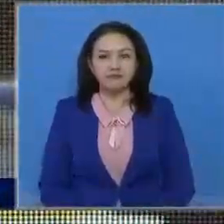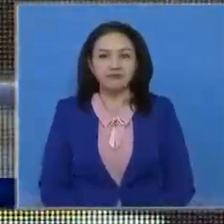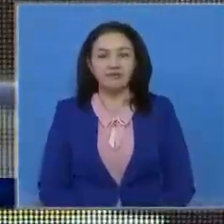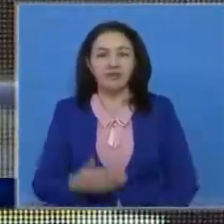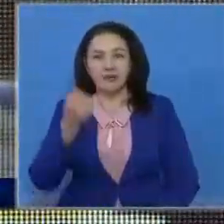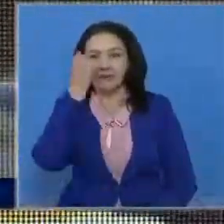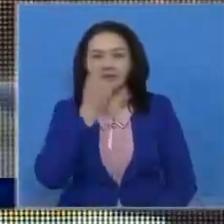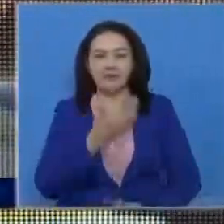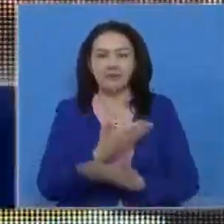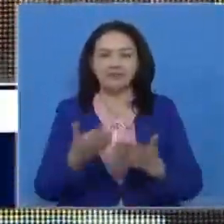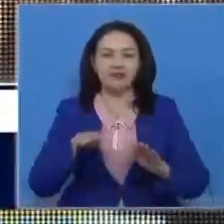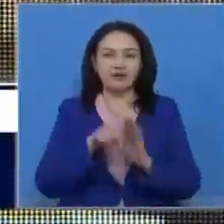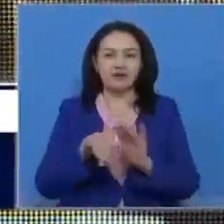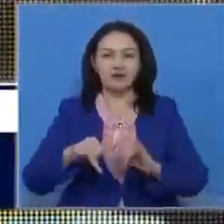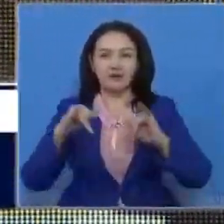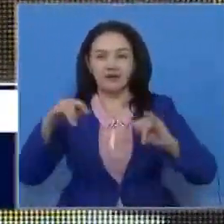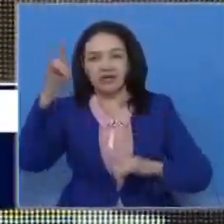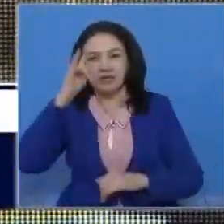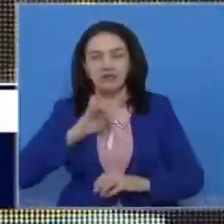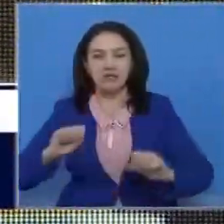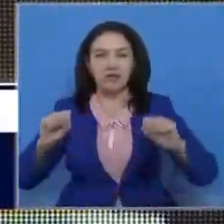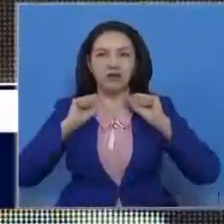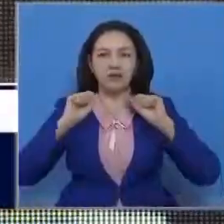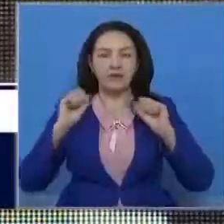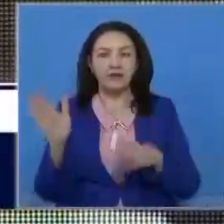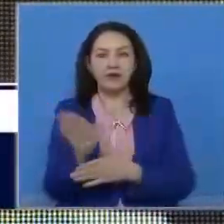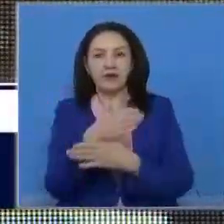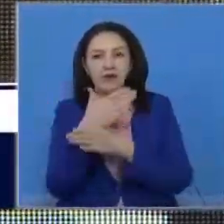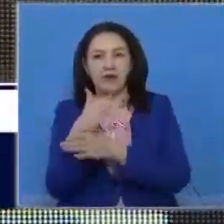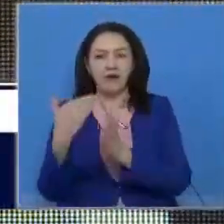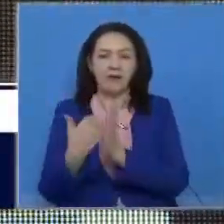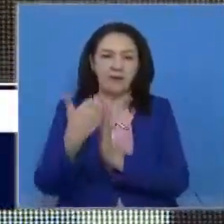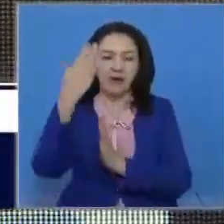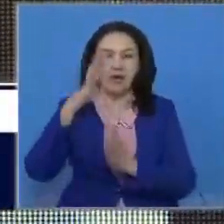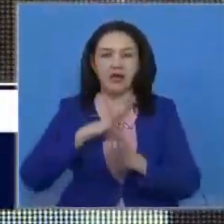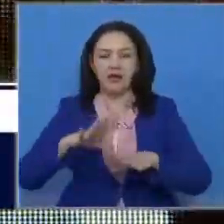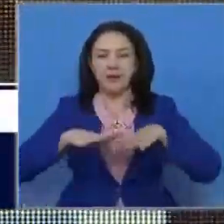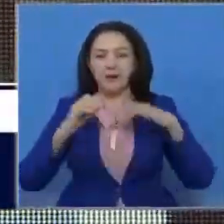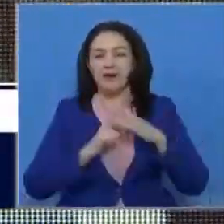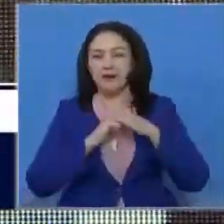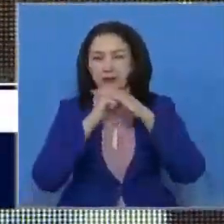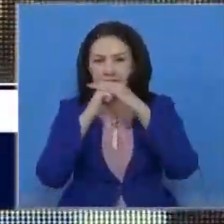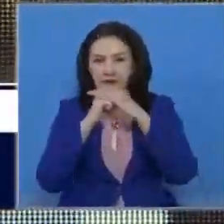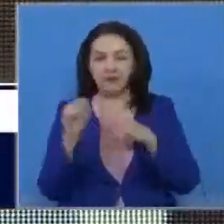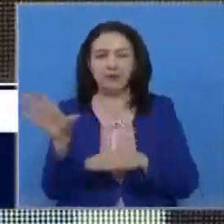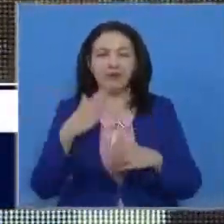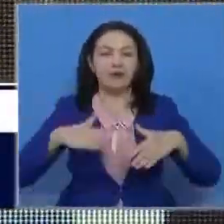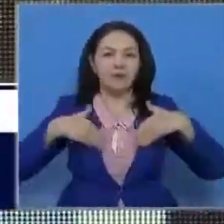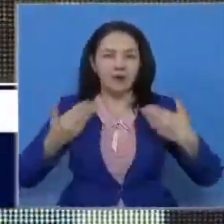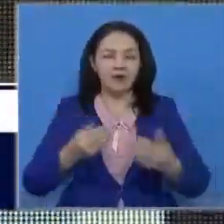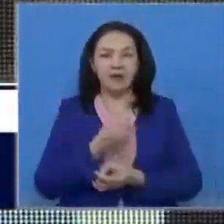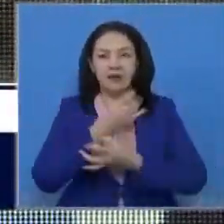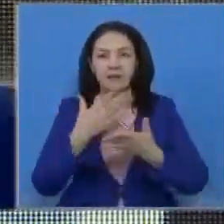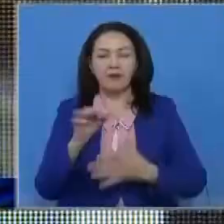Я благодарю всех за вклад в развитие казахстанского спорта. Когда наш флаг поднимается на международных соревнованиях, это большое достижение. Всех поздравляю с